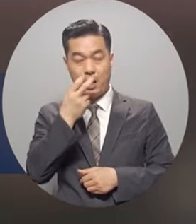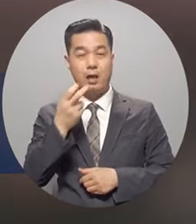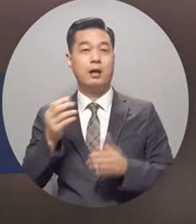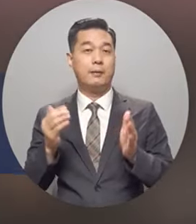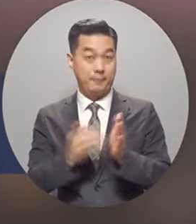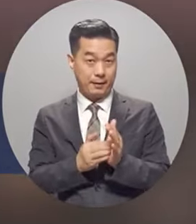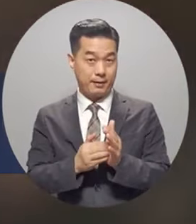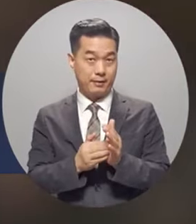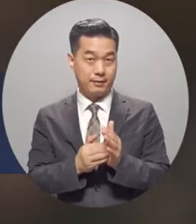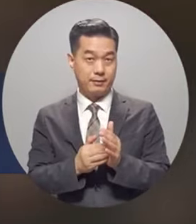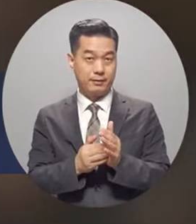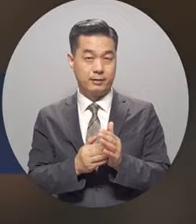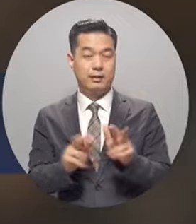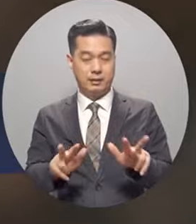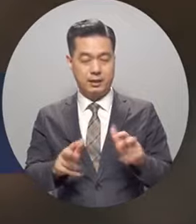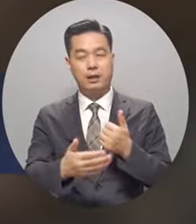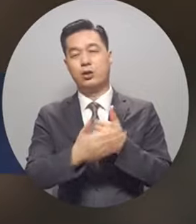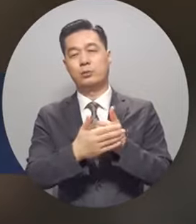운전 담배 뱉고 하니까.